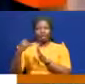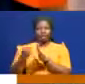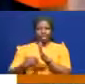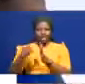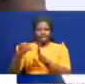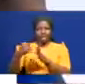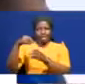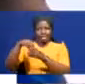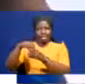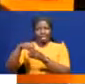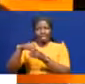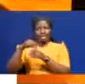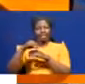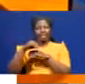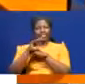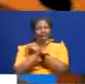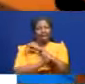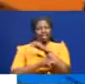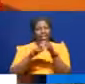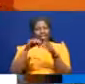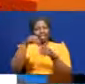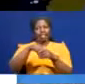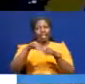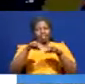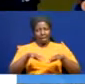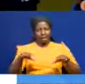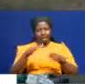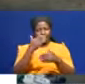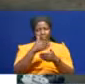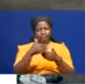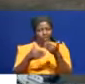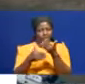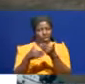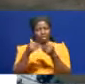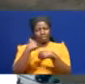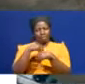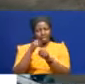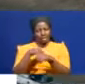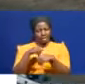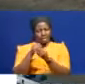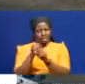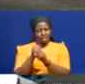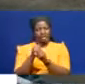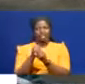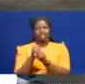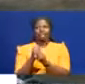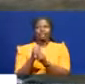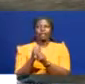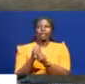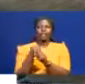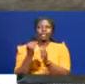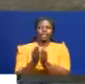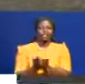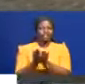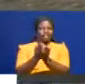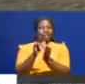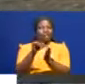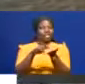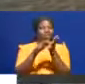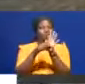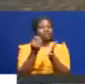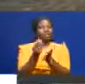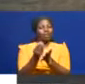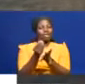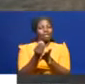nchi. Katika soko la utengenezaji wa meli, wakati unamaanisha pesa. Meli zinaweza